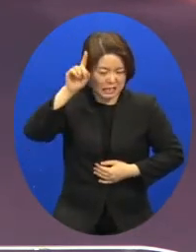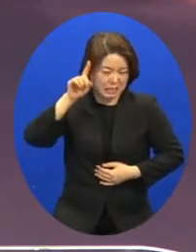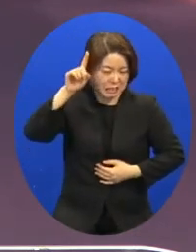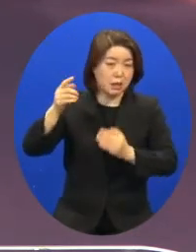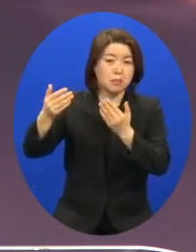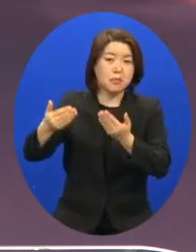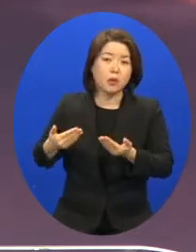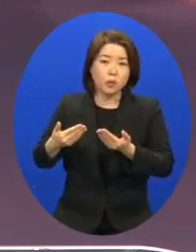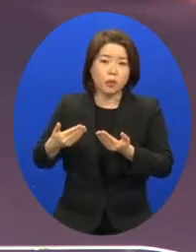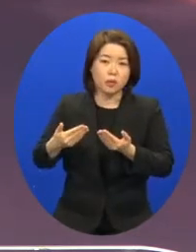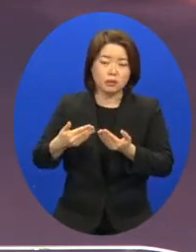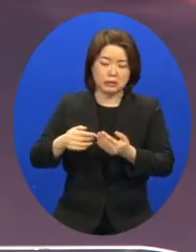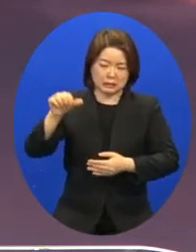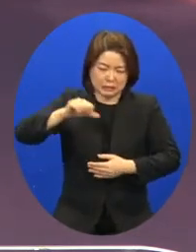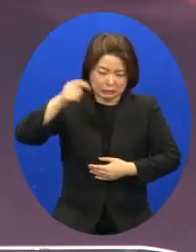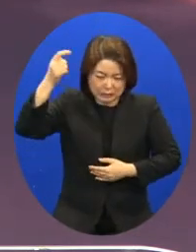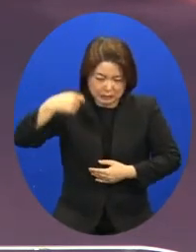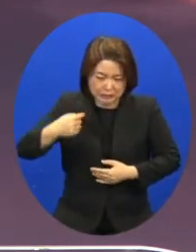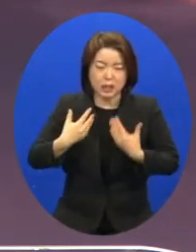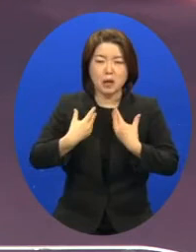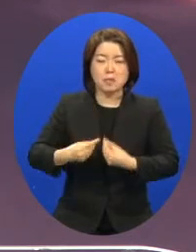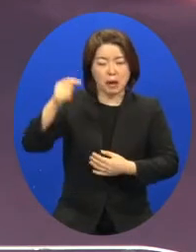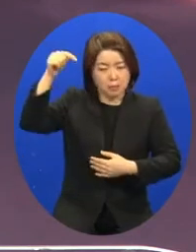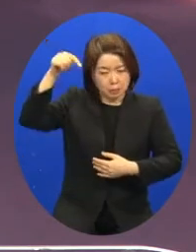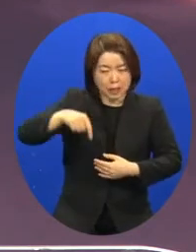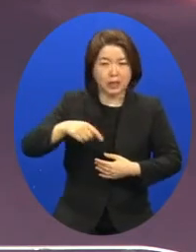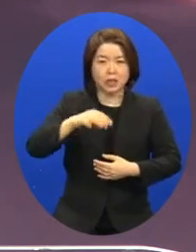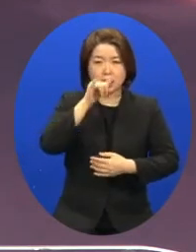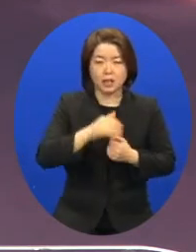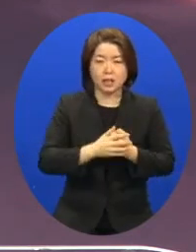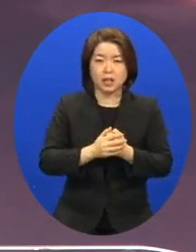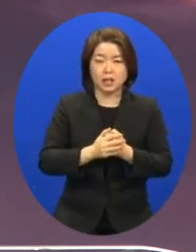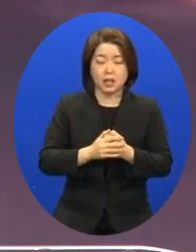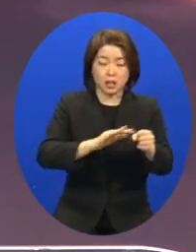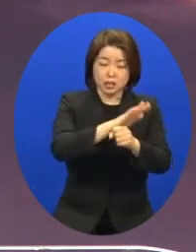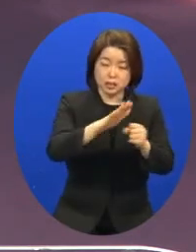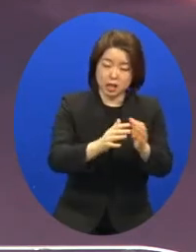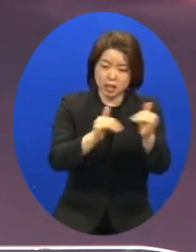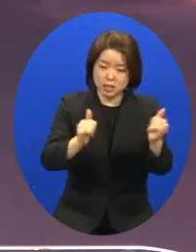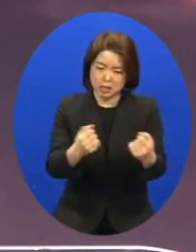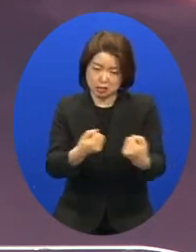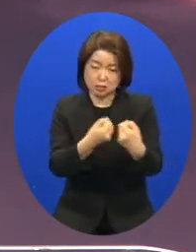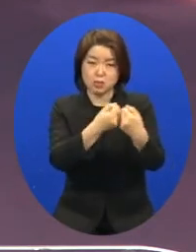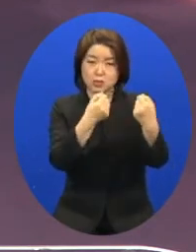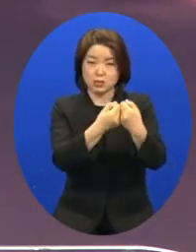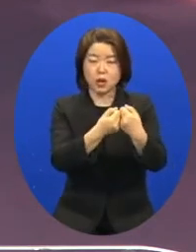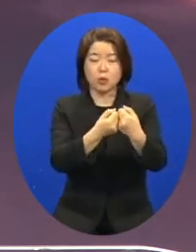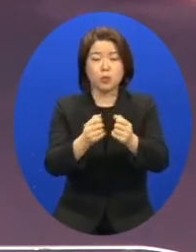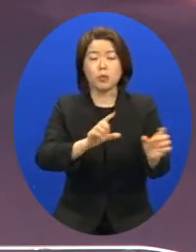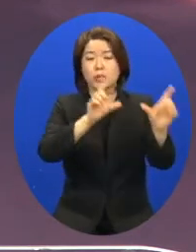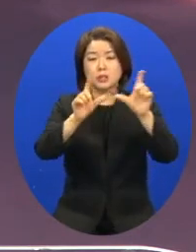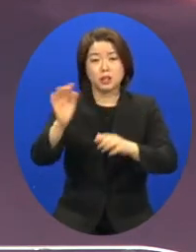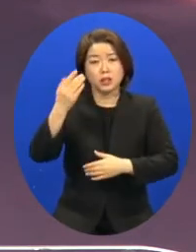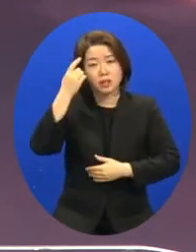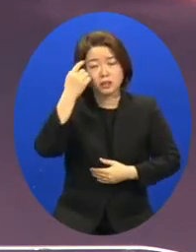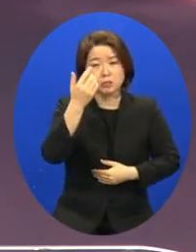받고 열등감 좌절에 빠지고 그렇게 사랑하는 사람들끼리 서로 싸우고 다투고 살아야 하는